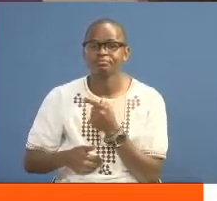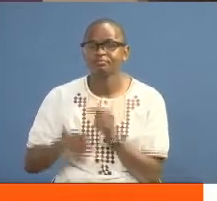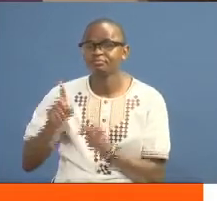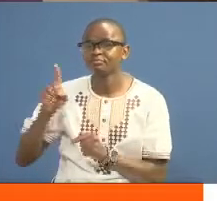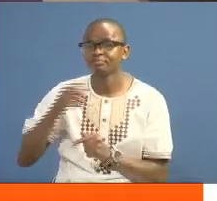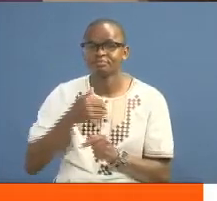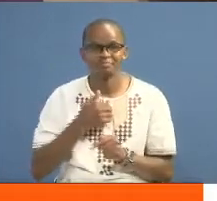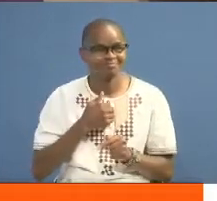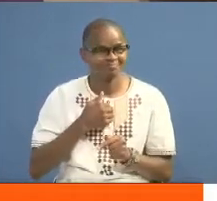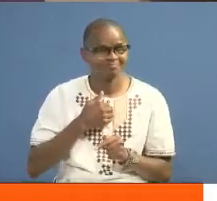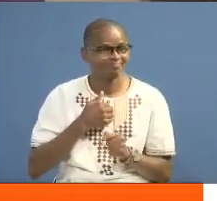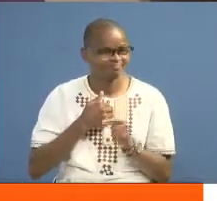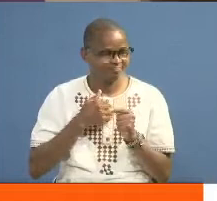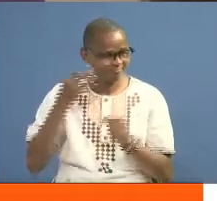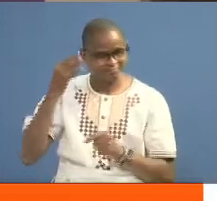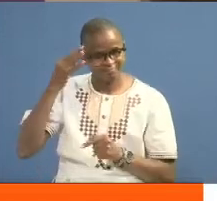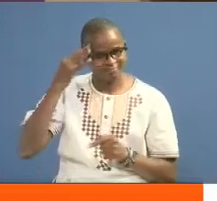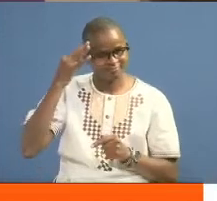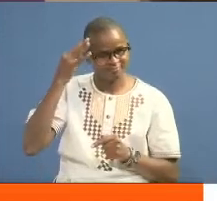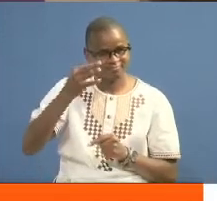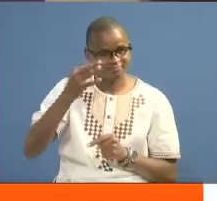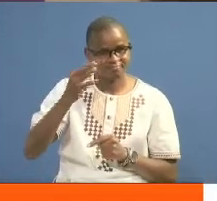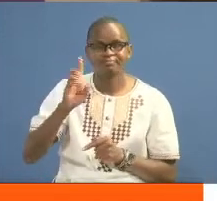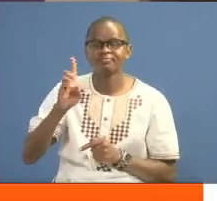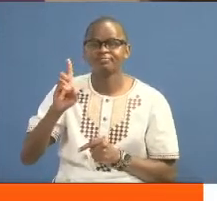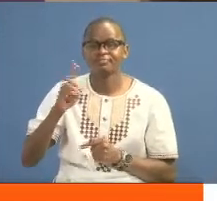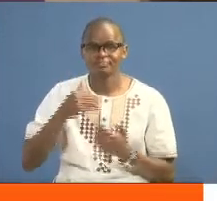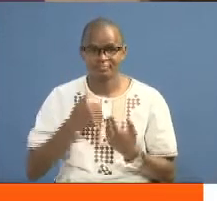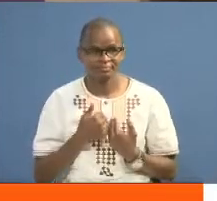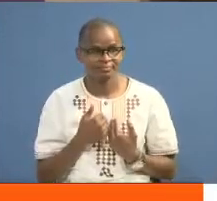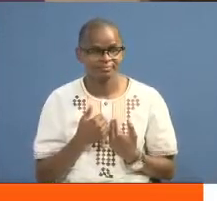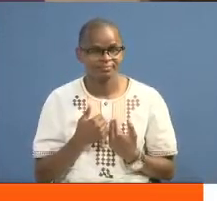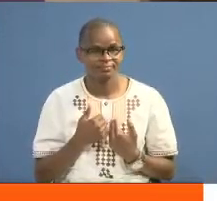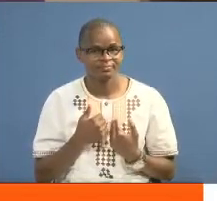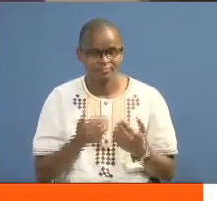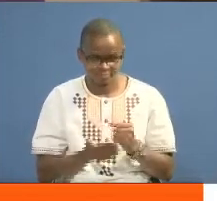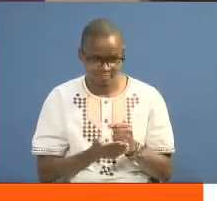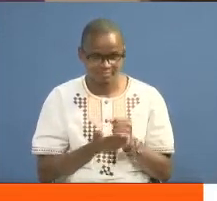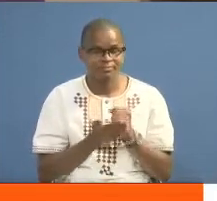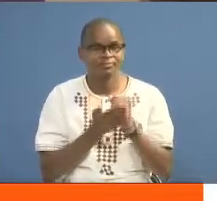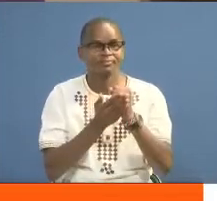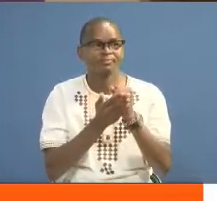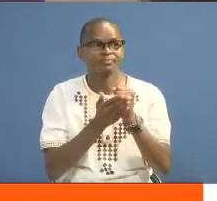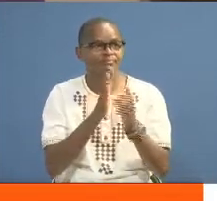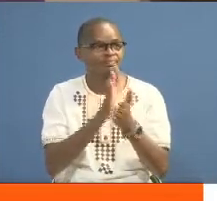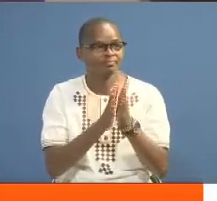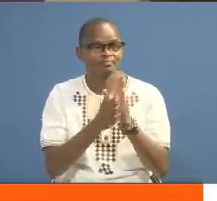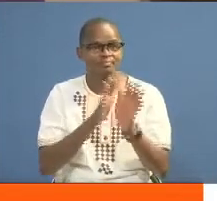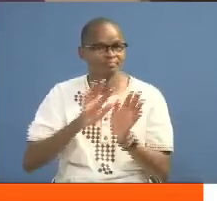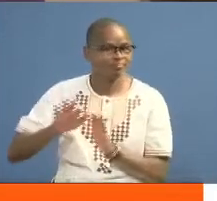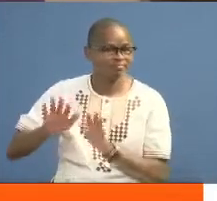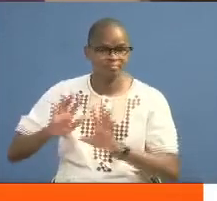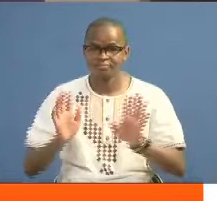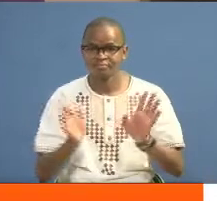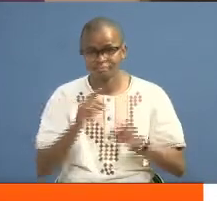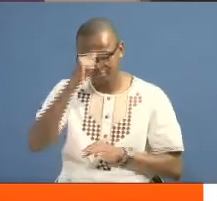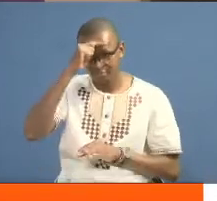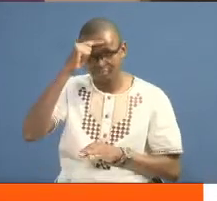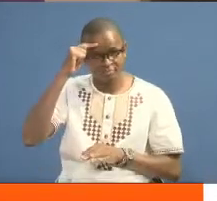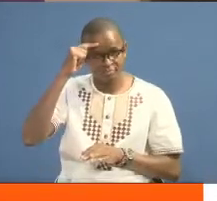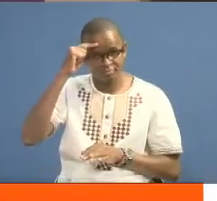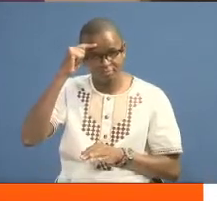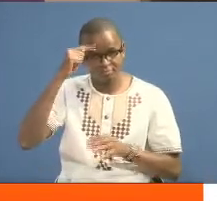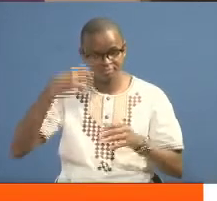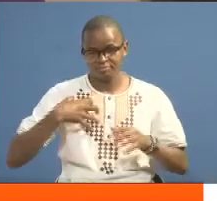walio na maono kama vile huyo kijana aliye nayo, tumsaidie bila kusita, kwa sababu